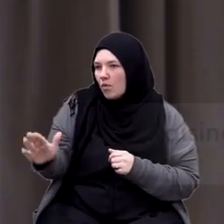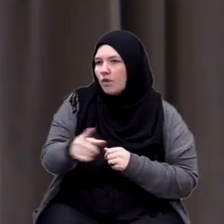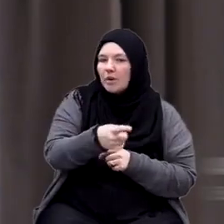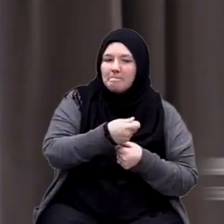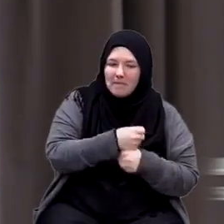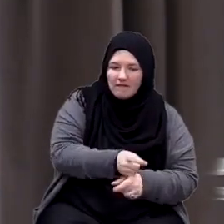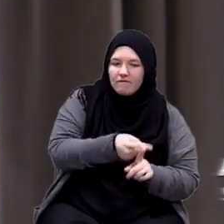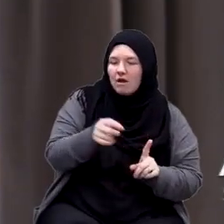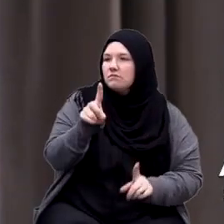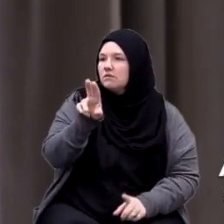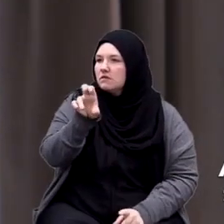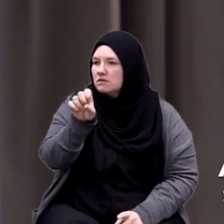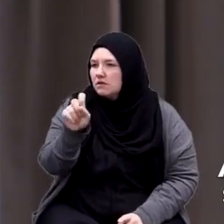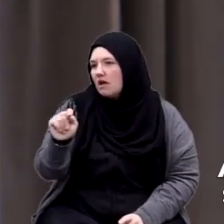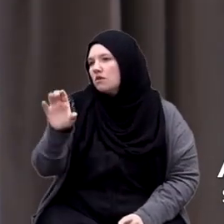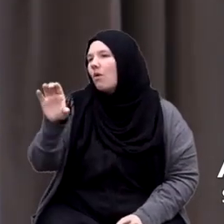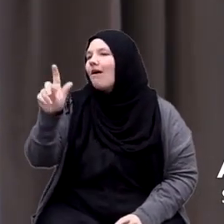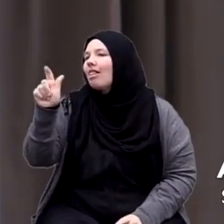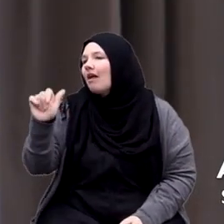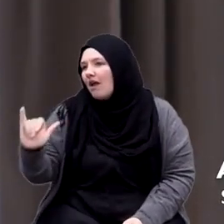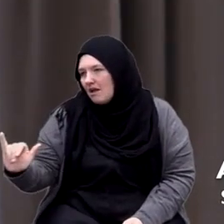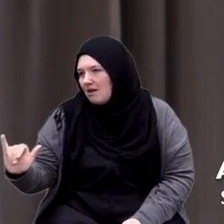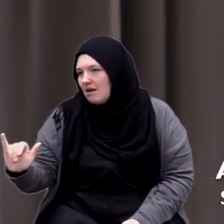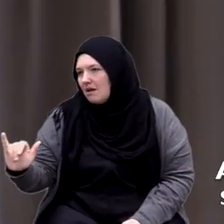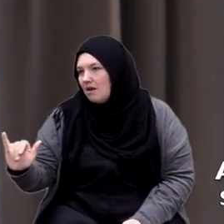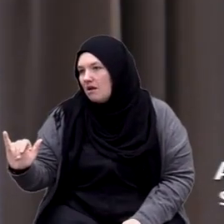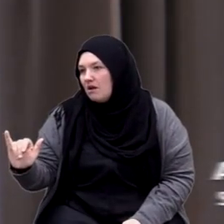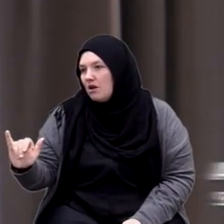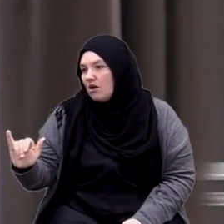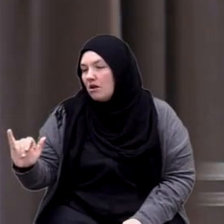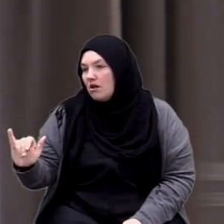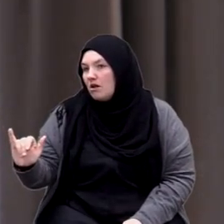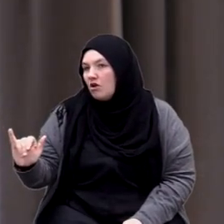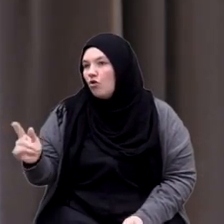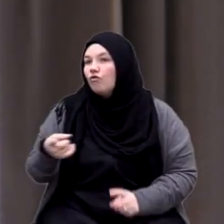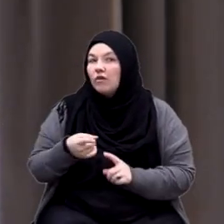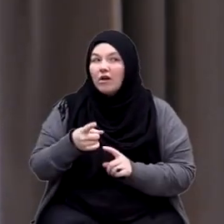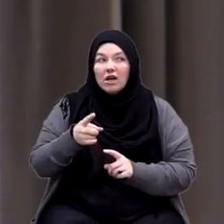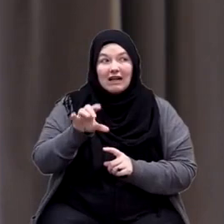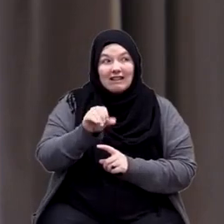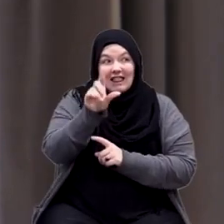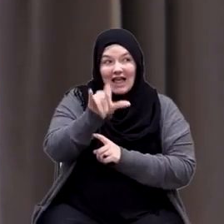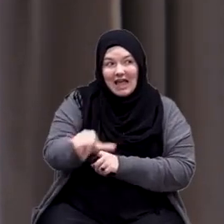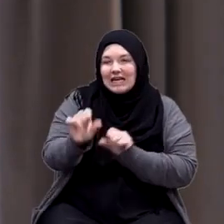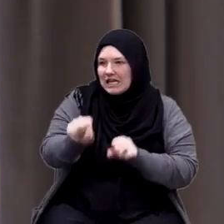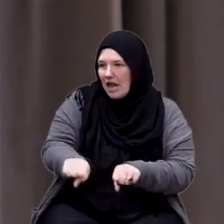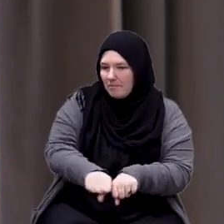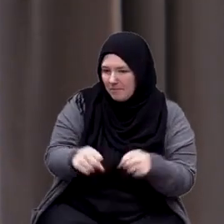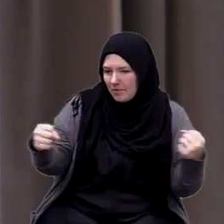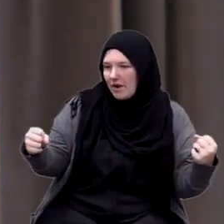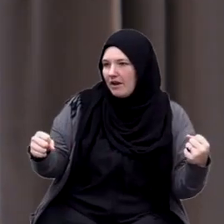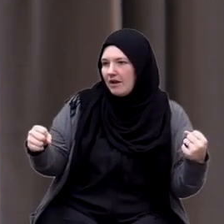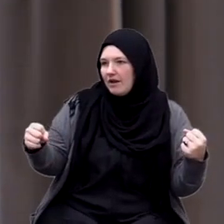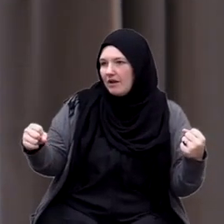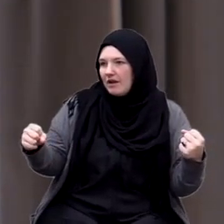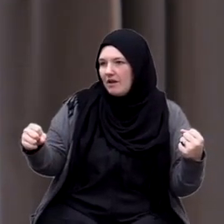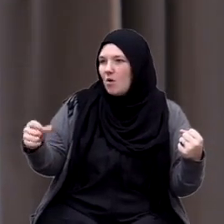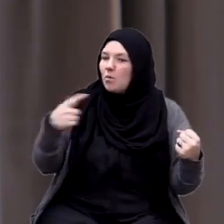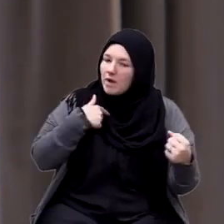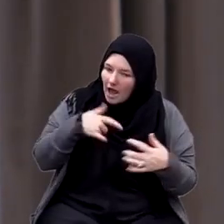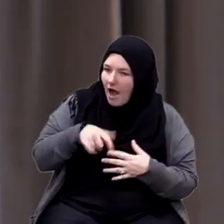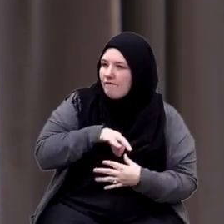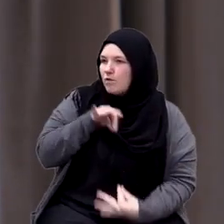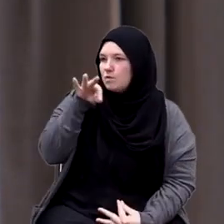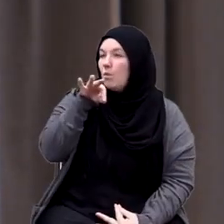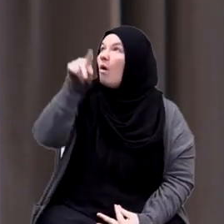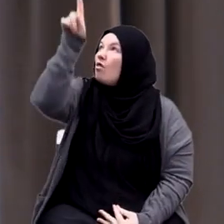from dust or clay or from weakness. خلق الإنسان